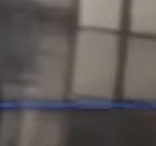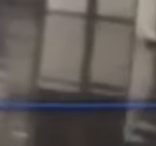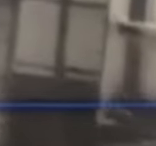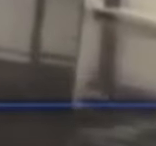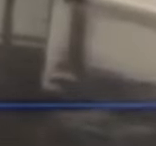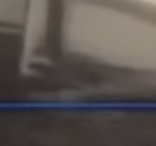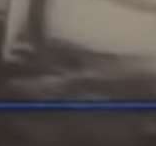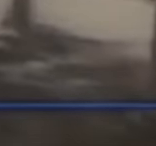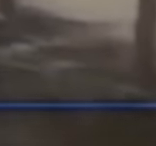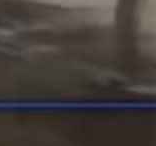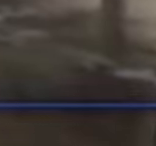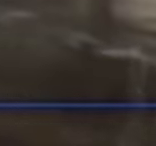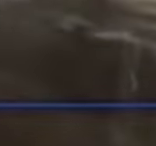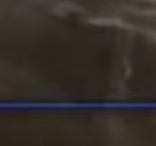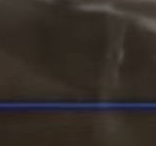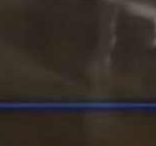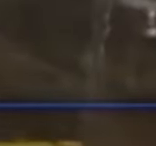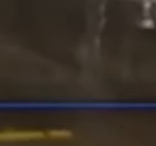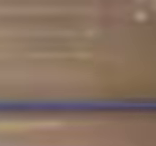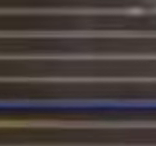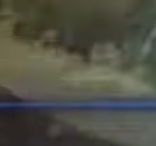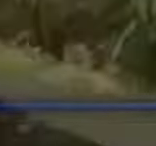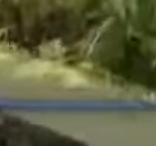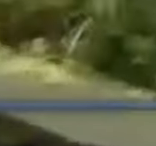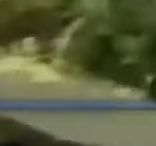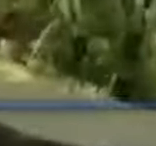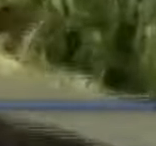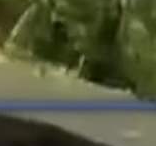Malakas ang ampas ng hangin sa EDSA.